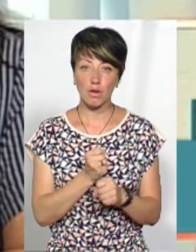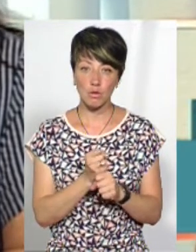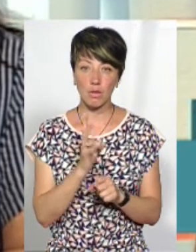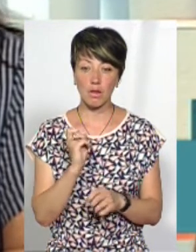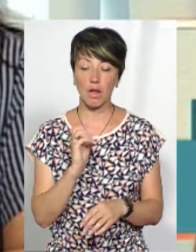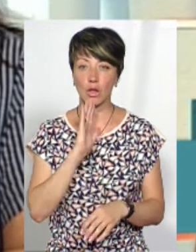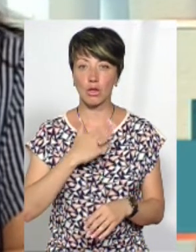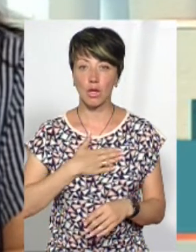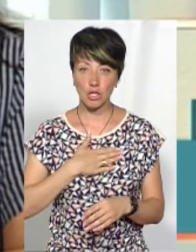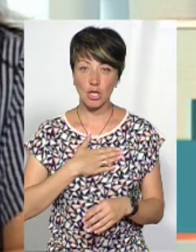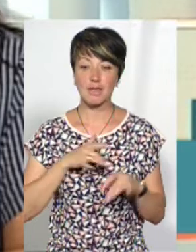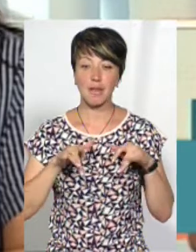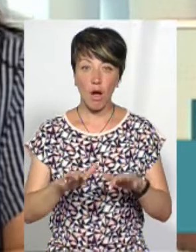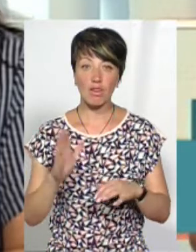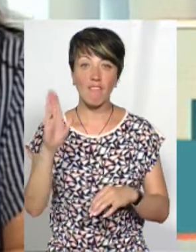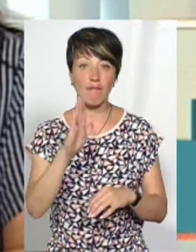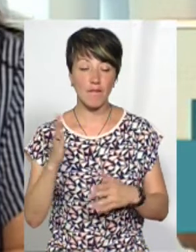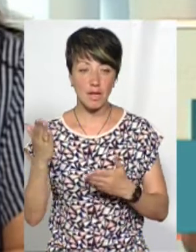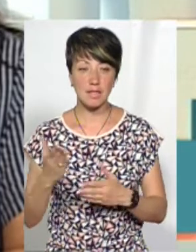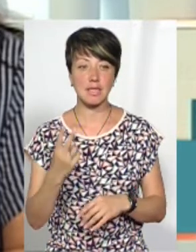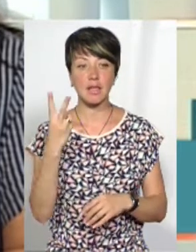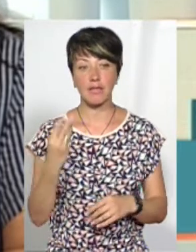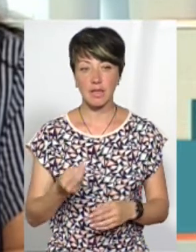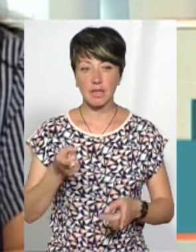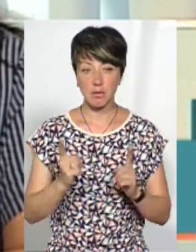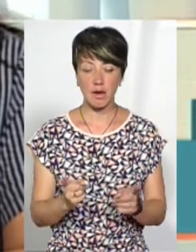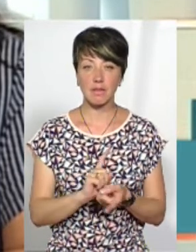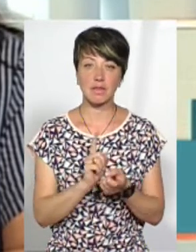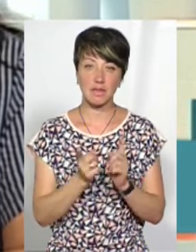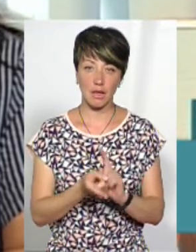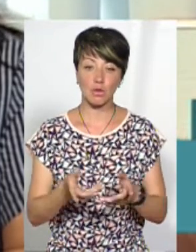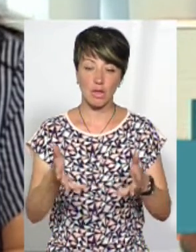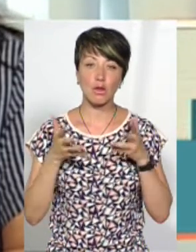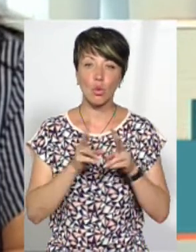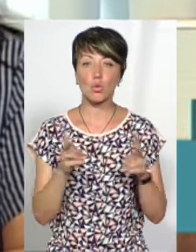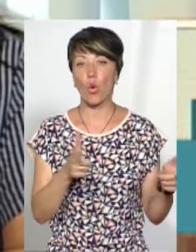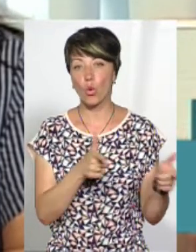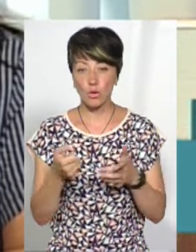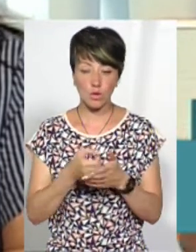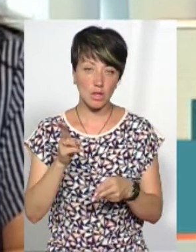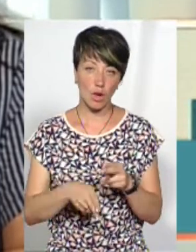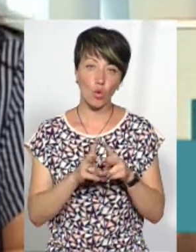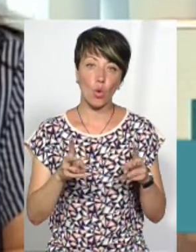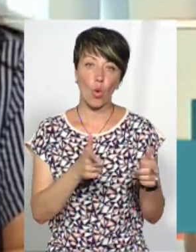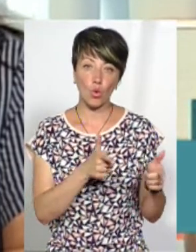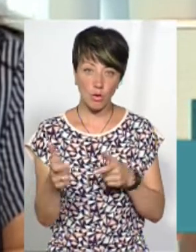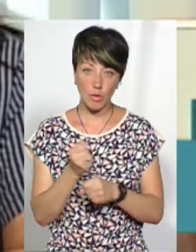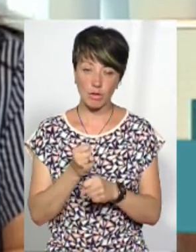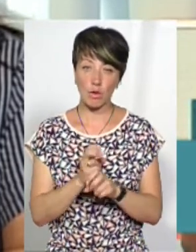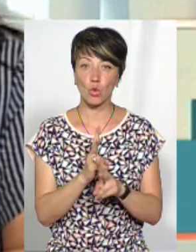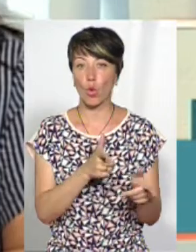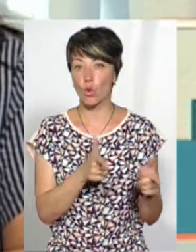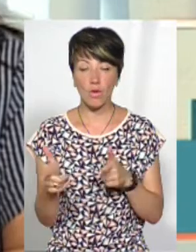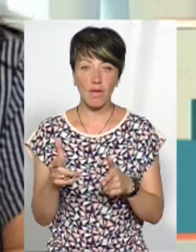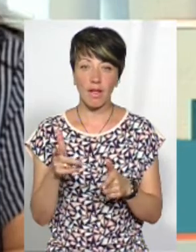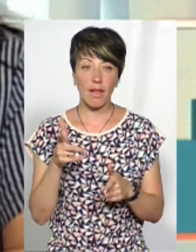попрацюємо на наших хакатонах, і там уже за 2 дні насправді стане цілком зрозуміло, хто готовий йти до кінця, хто готовий працювати, хто